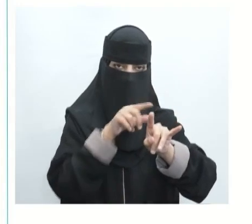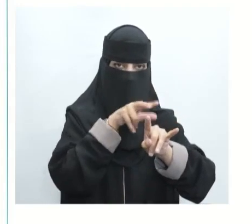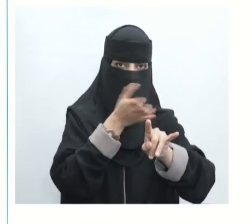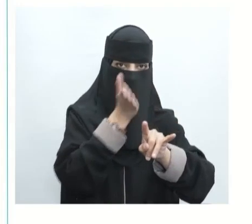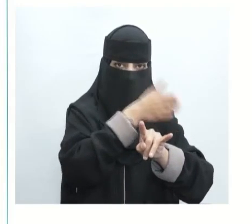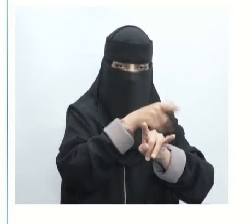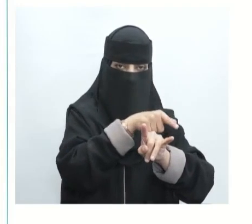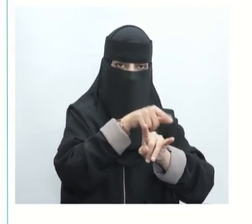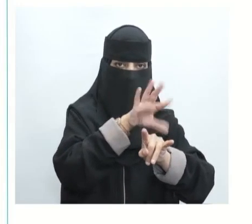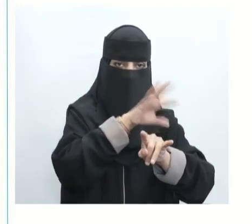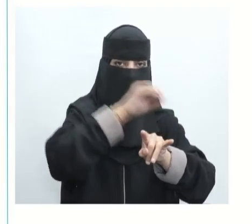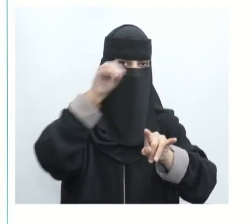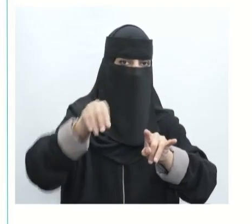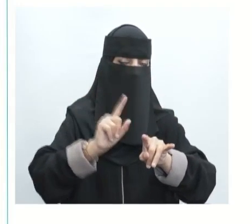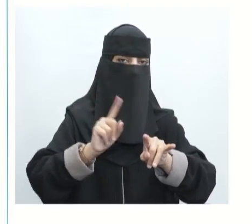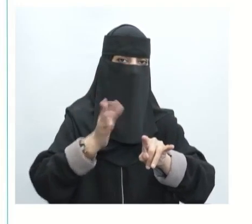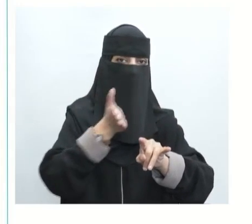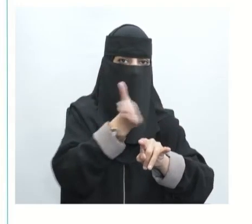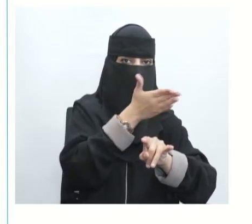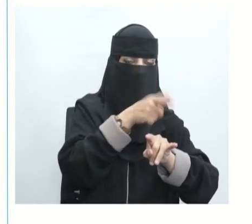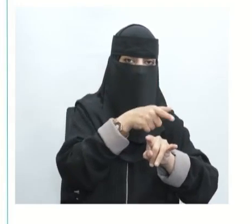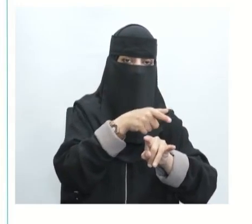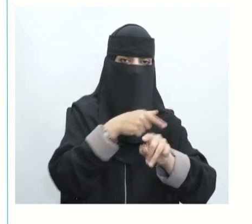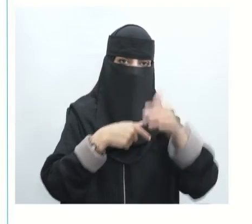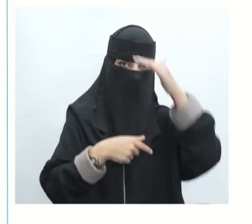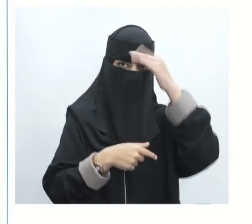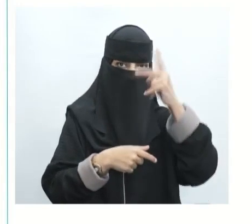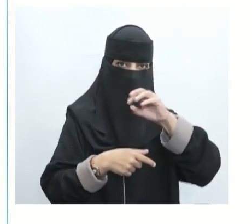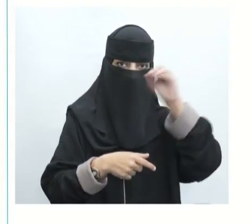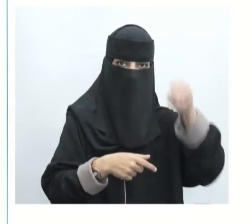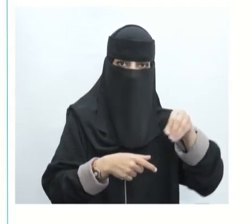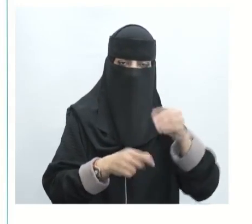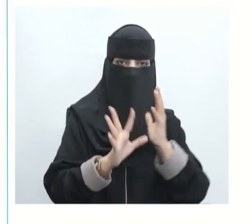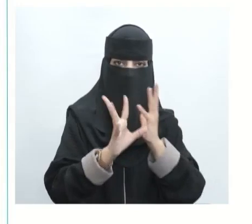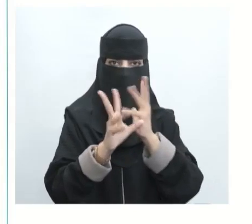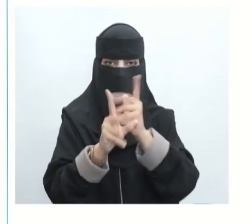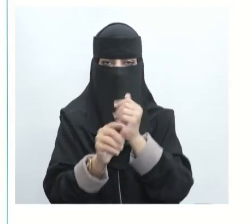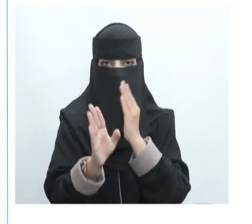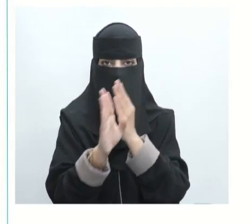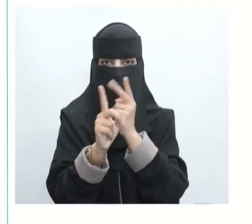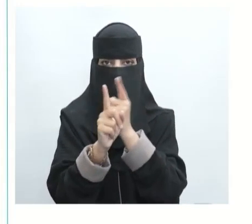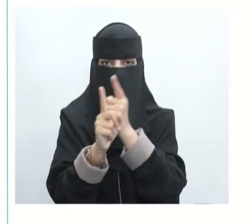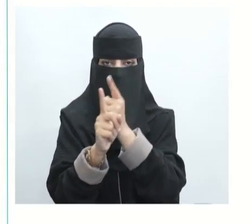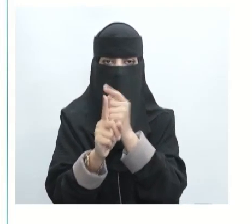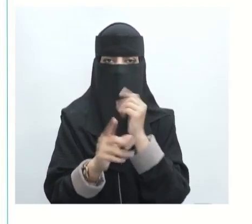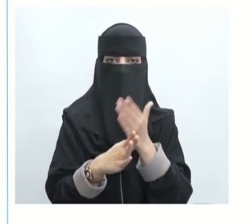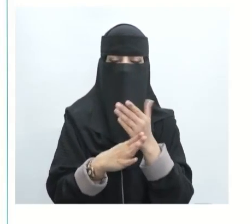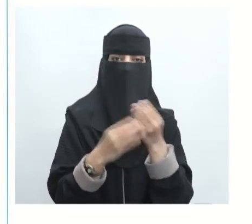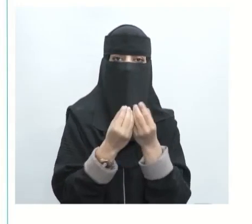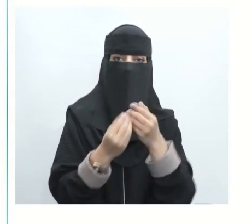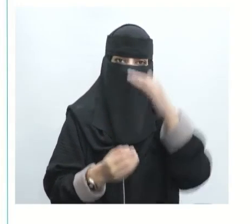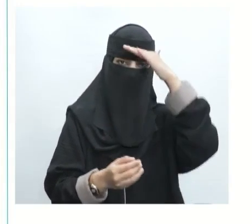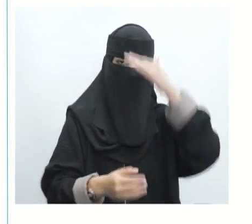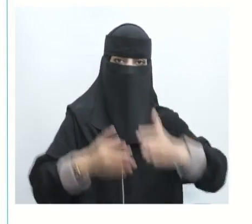خرج من حكم ما قبلها، فنقول أن الجنديين لم يصطفوا مع جنود